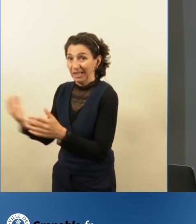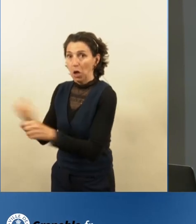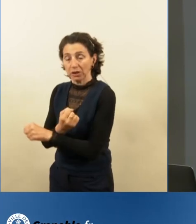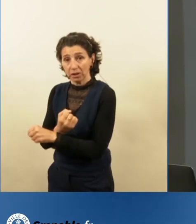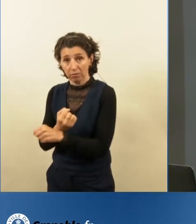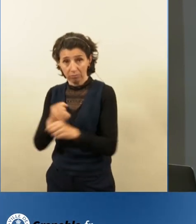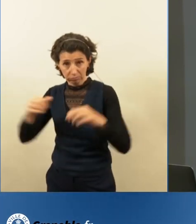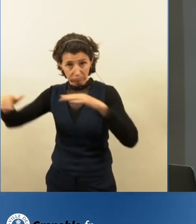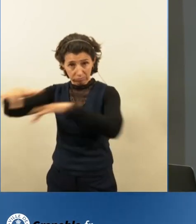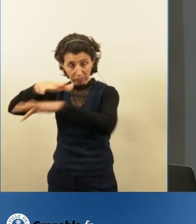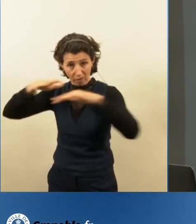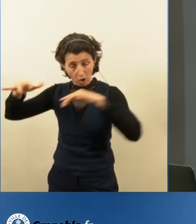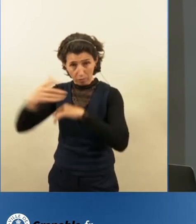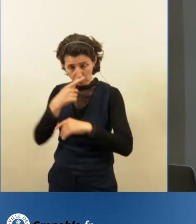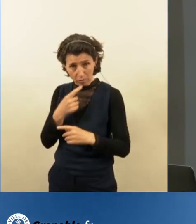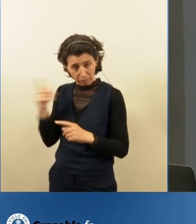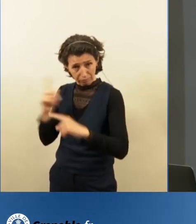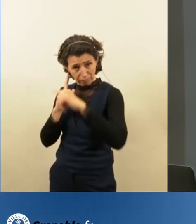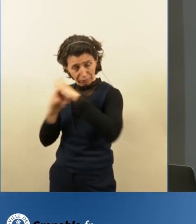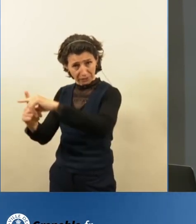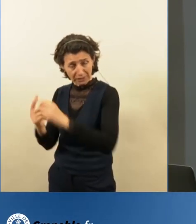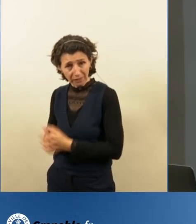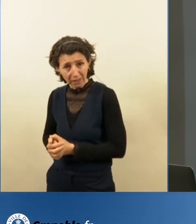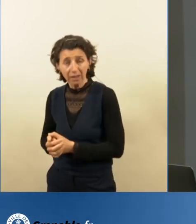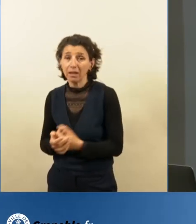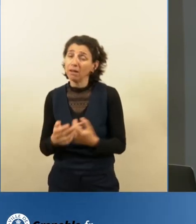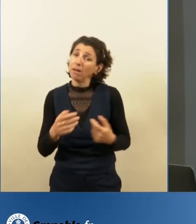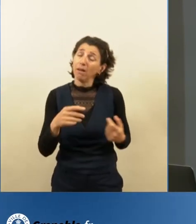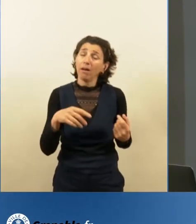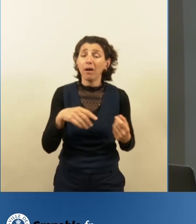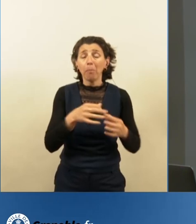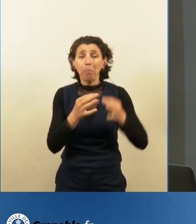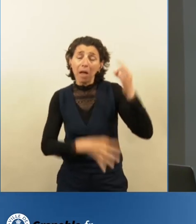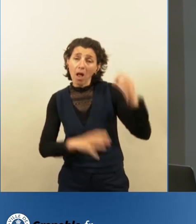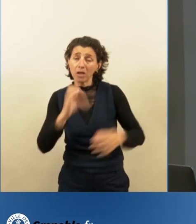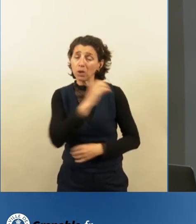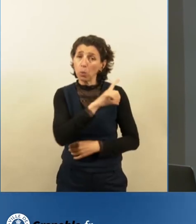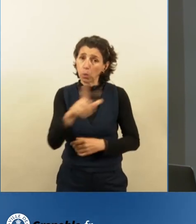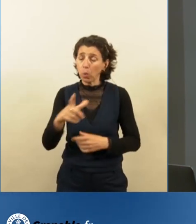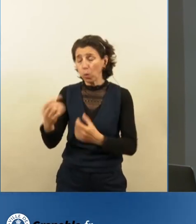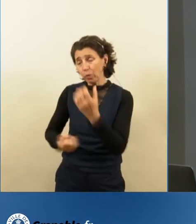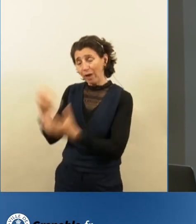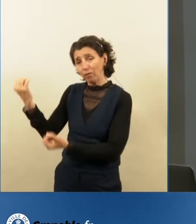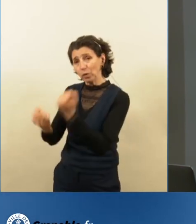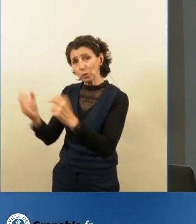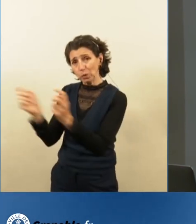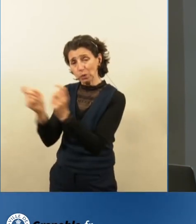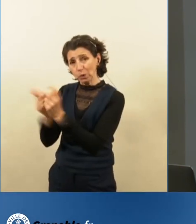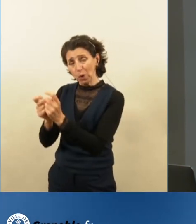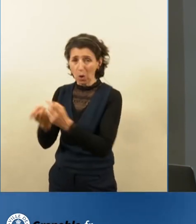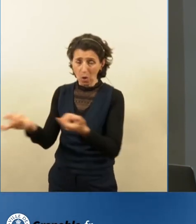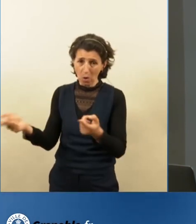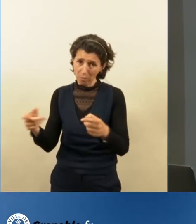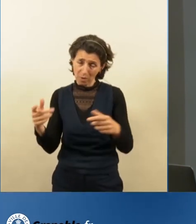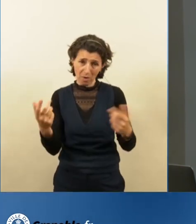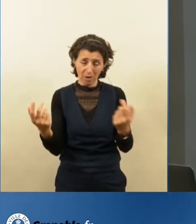pensez-vous vraiment que le bilan carbone de la construction d'une nouvelle voiture soit moins importante que l'empreinte carbone d'un véhicule ancien avec un